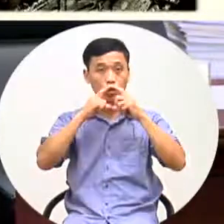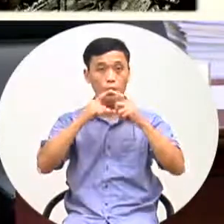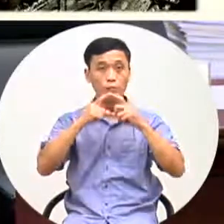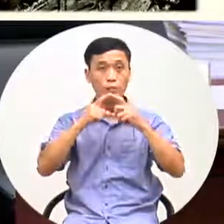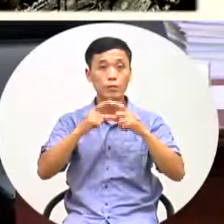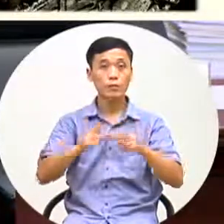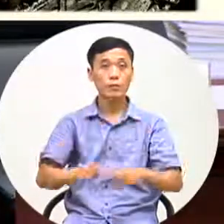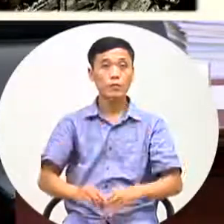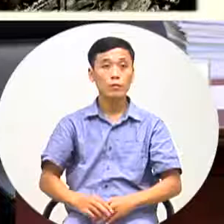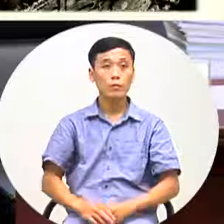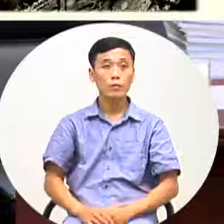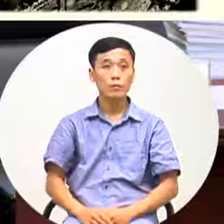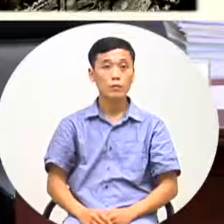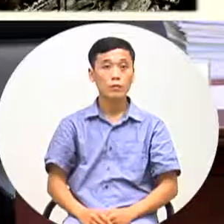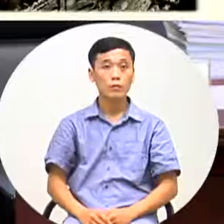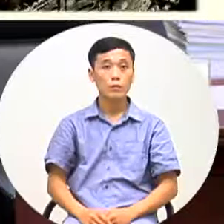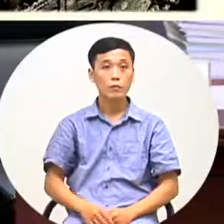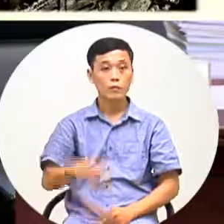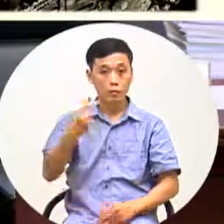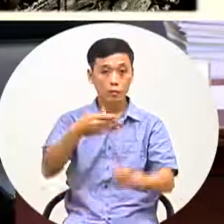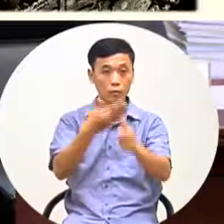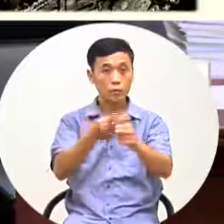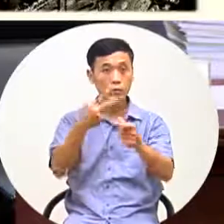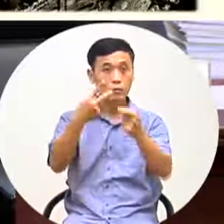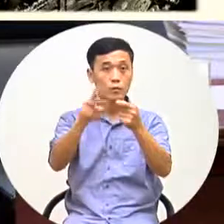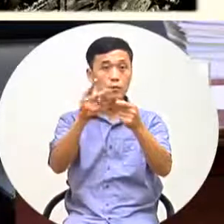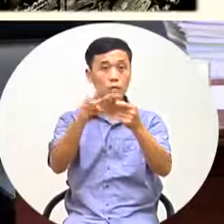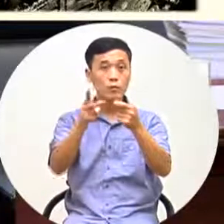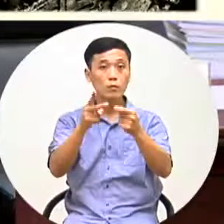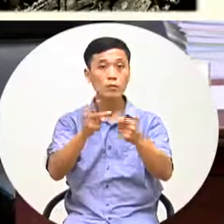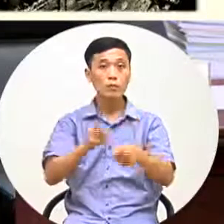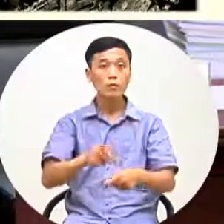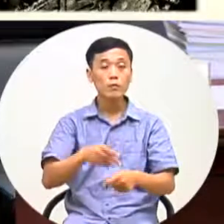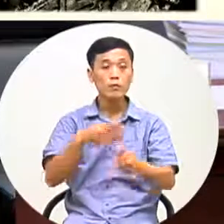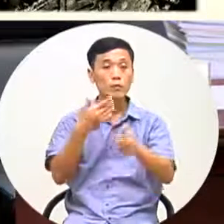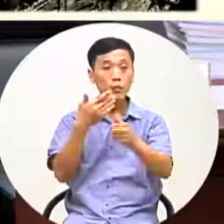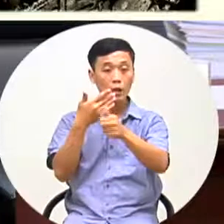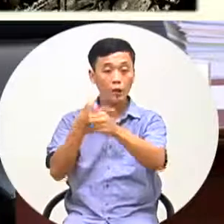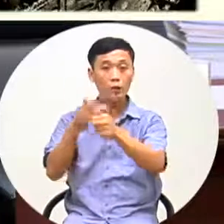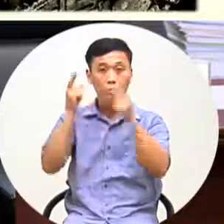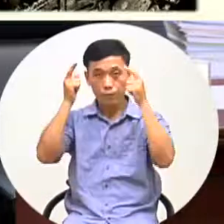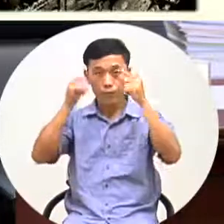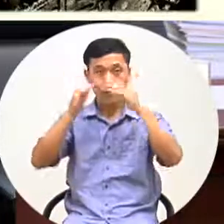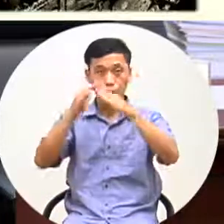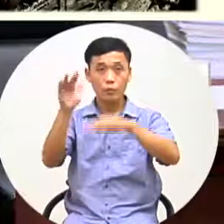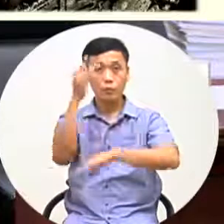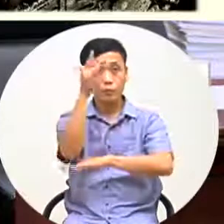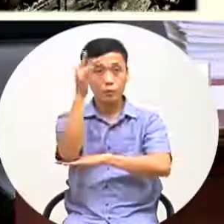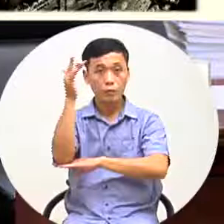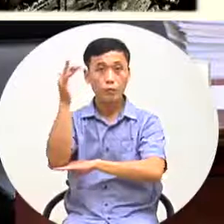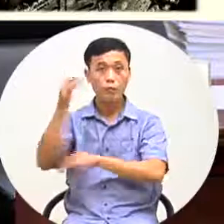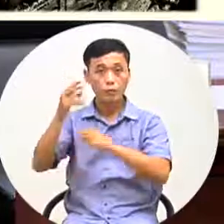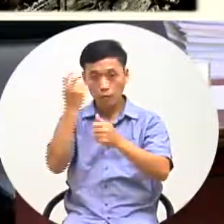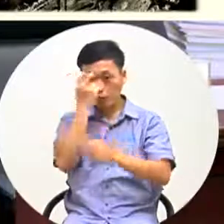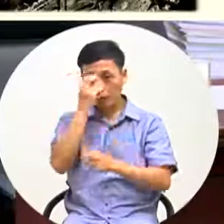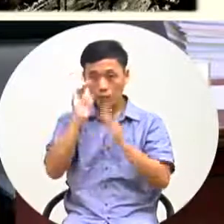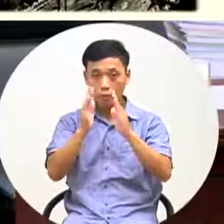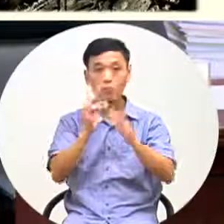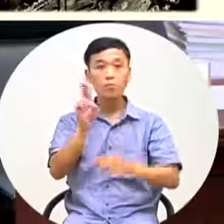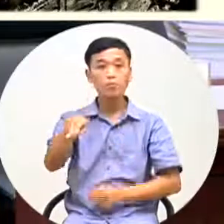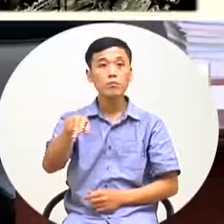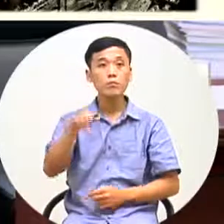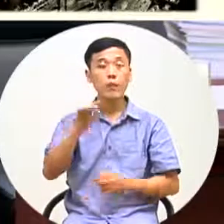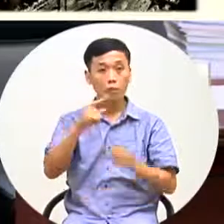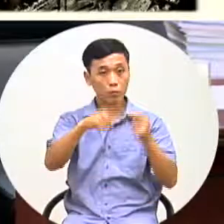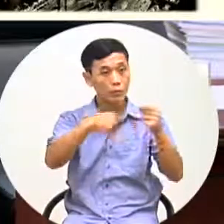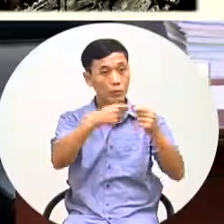请再给两分， 让高雄市的树真正的能受到管理，而不是就是说每一年我们都在这些轮